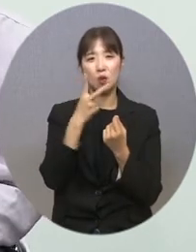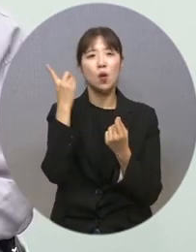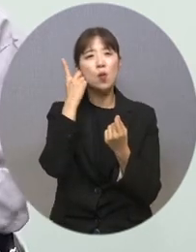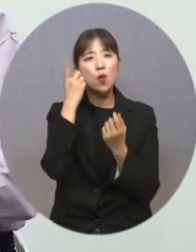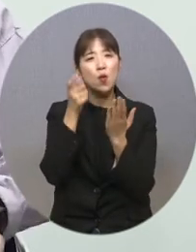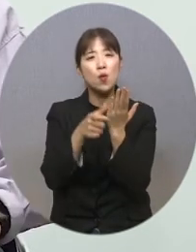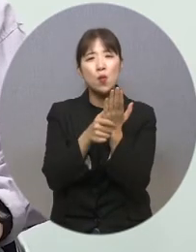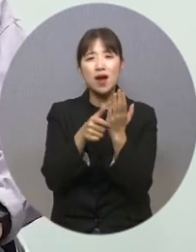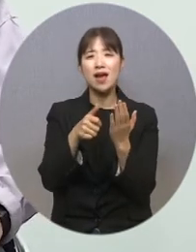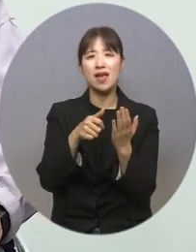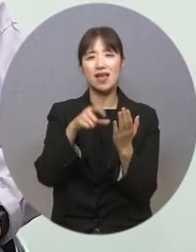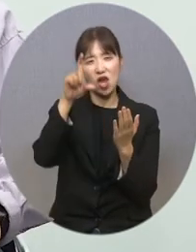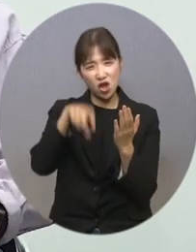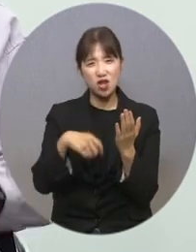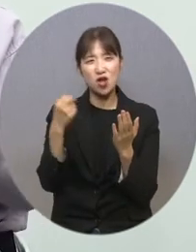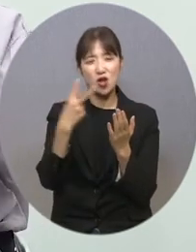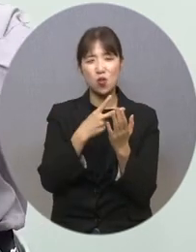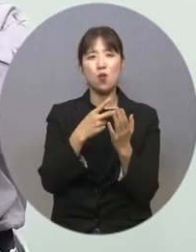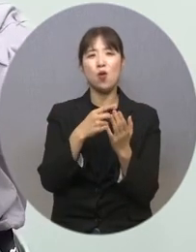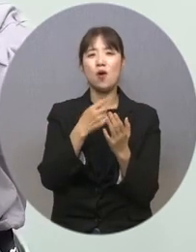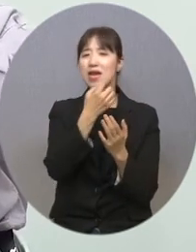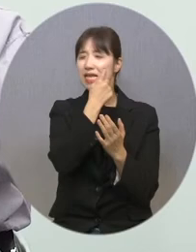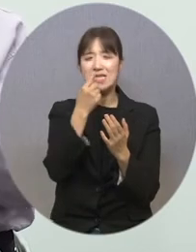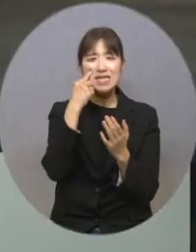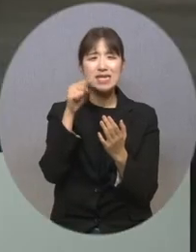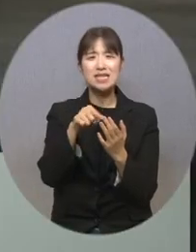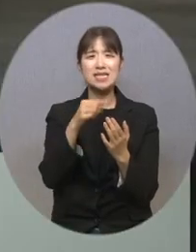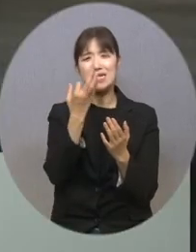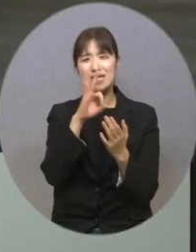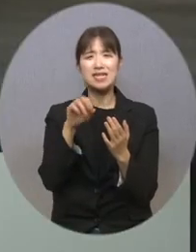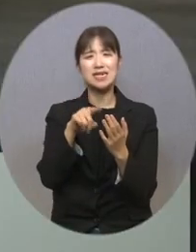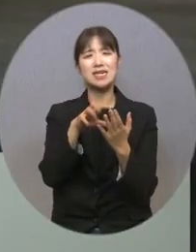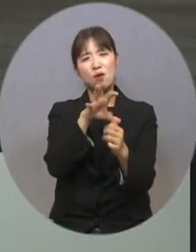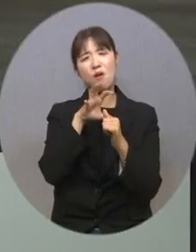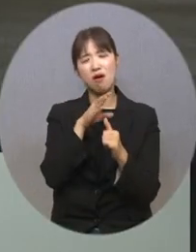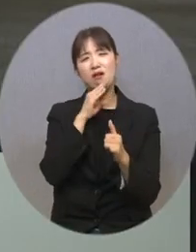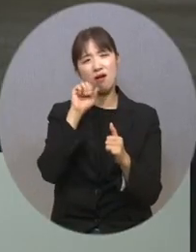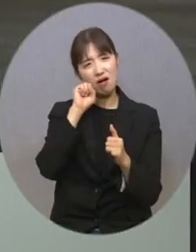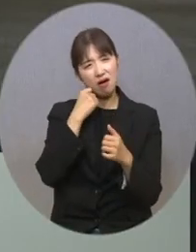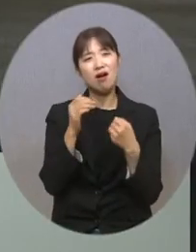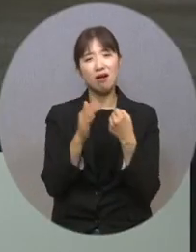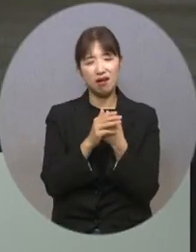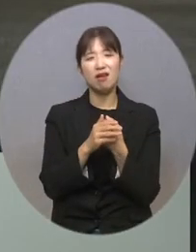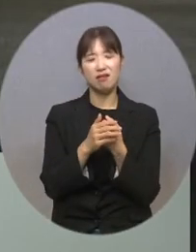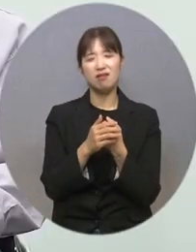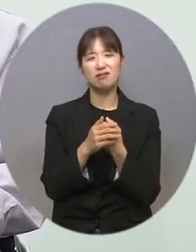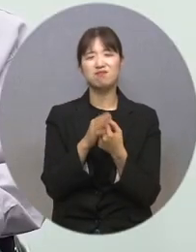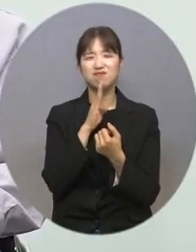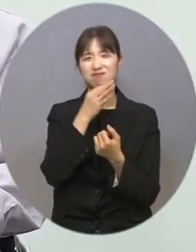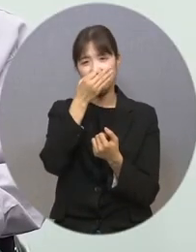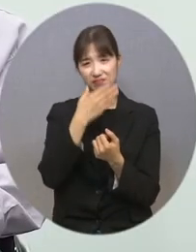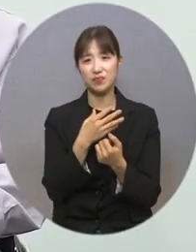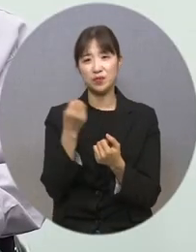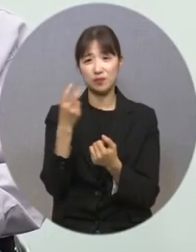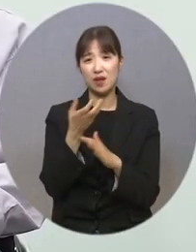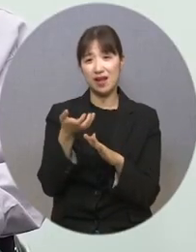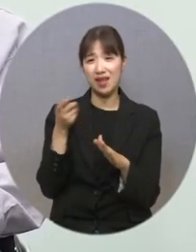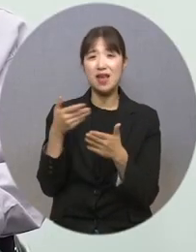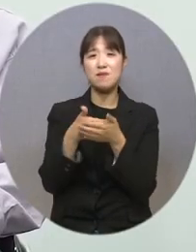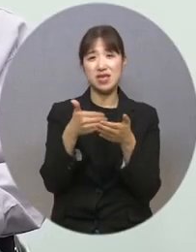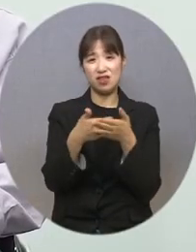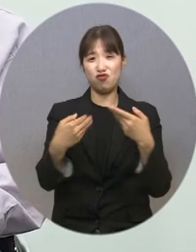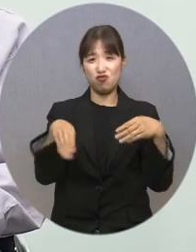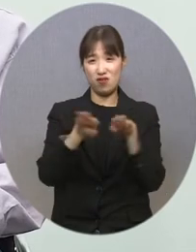시스템이나 02 인증의 활용하는 것 자체도 직장인들은 되게 어려워서 그런 부분들도 있었던거 같아요 그리고 앞에 미술관이